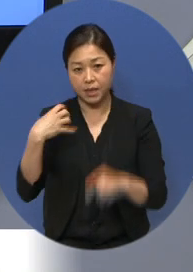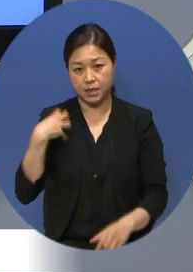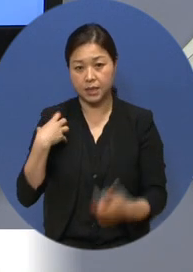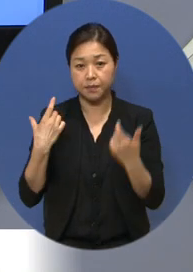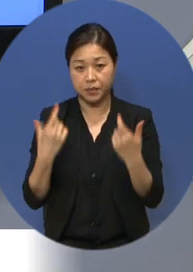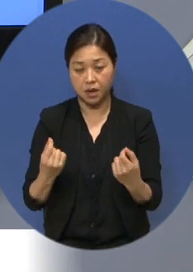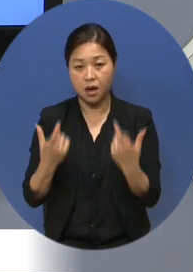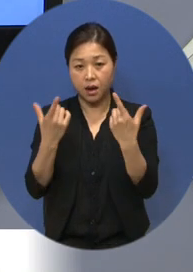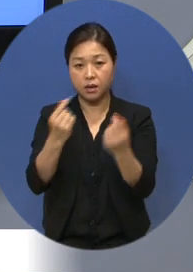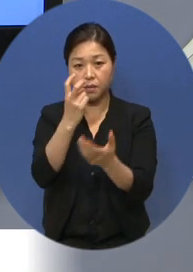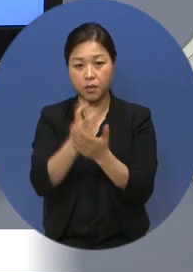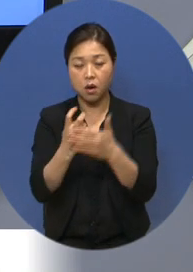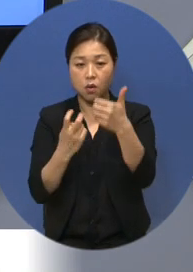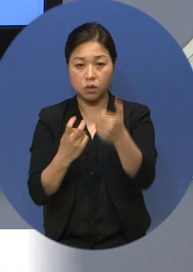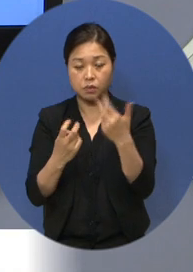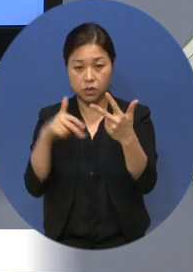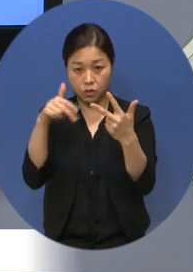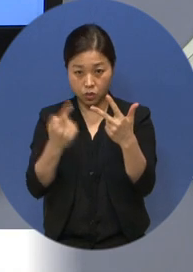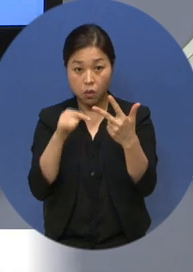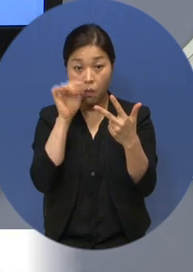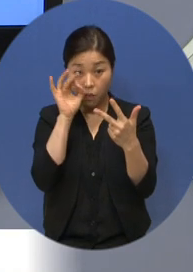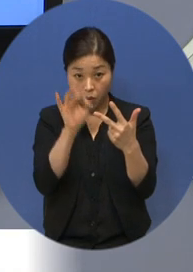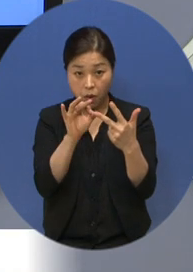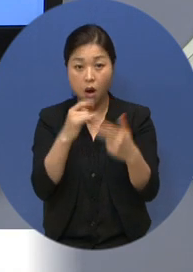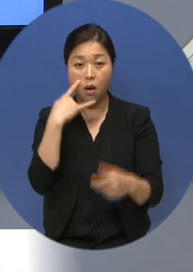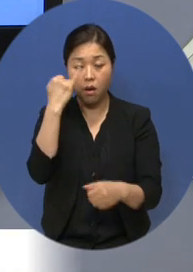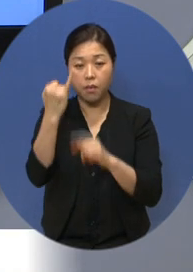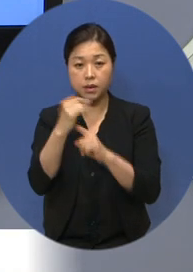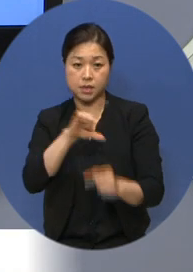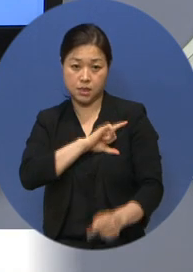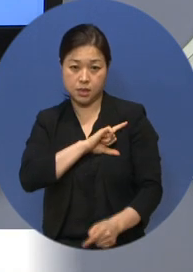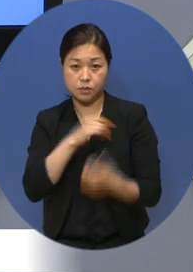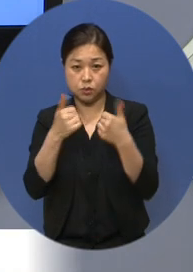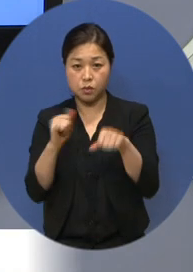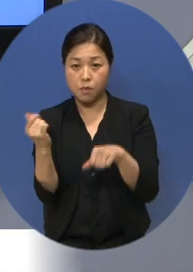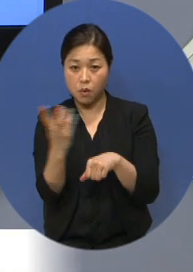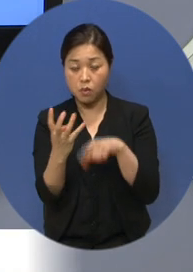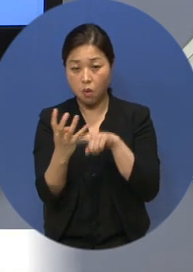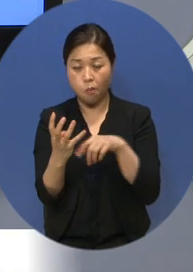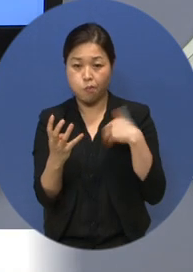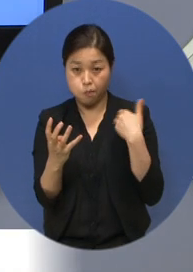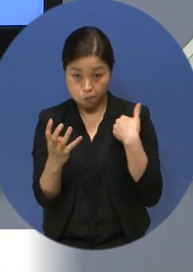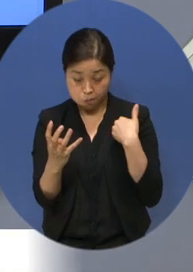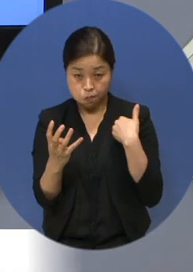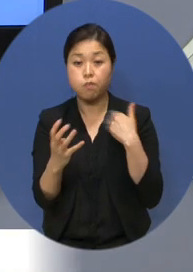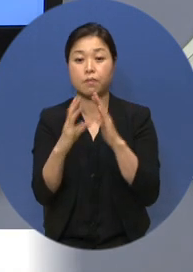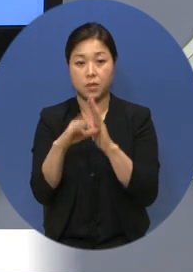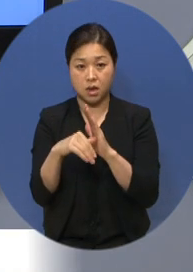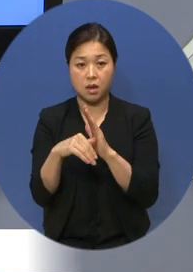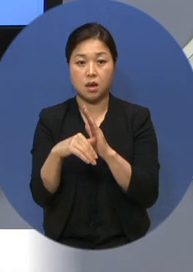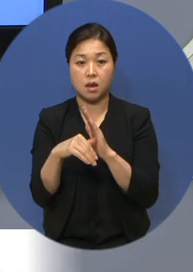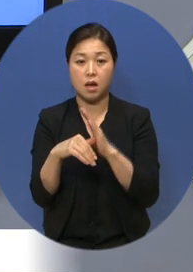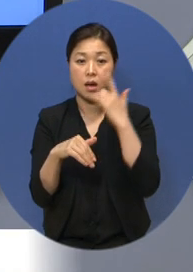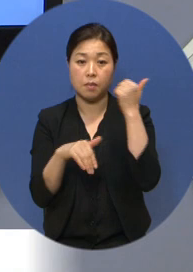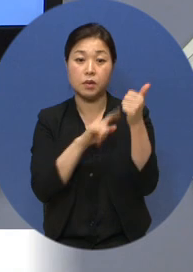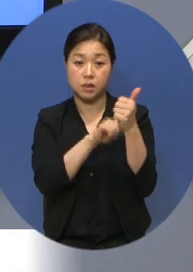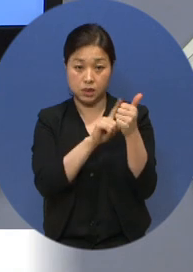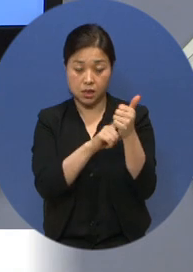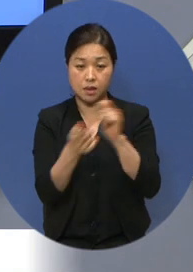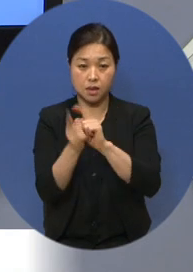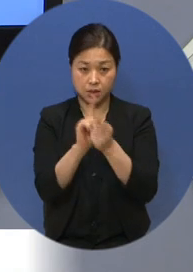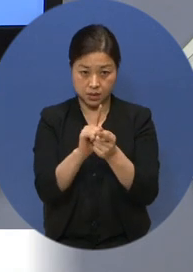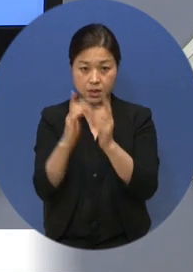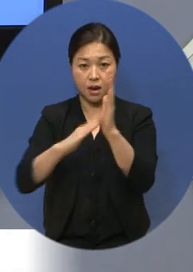같은 법 제 57조에 따라 어머니의 성명이나 주민등록번호 를 알 수 없는 경우에 아버지가